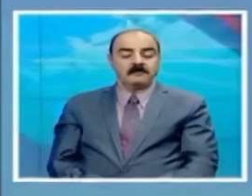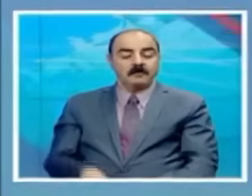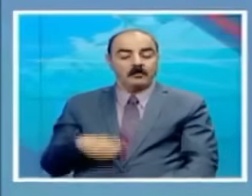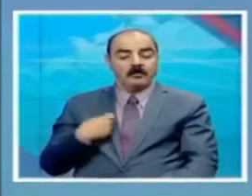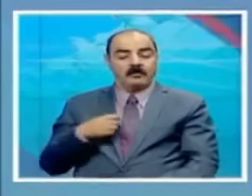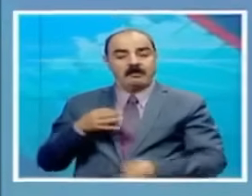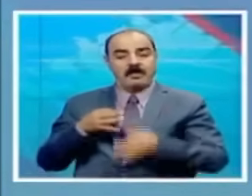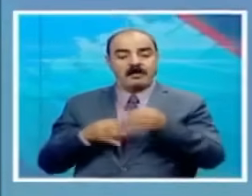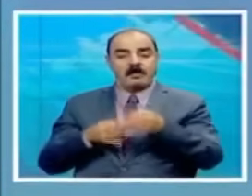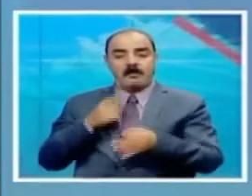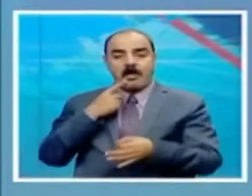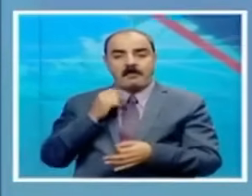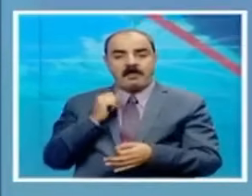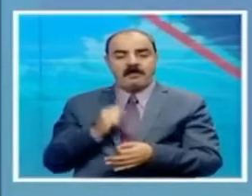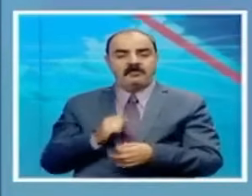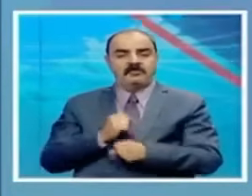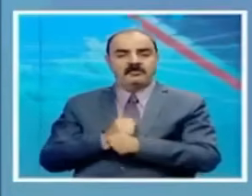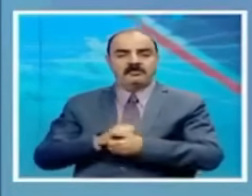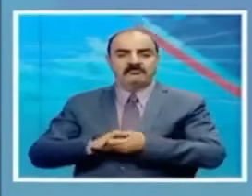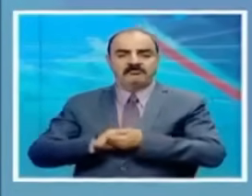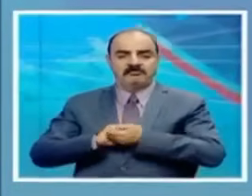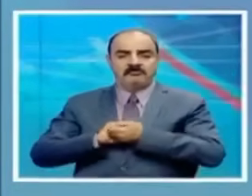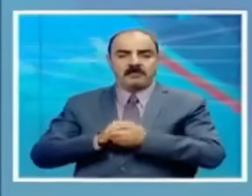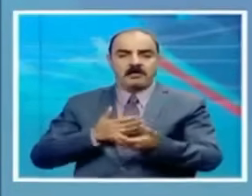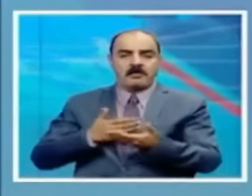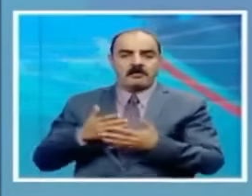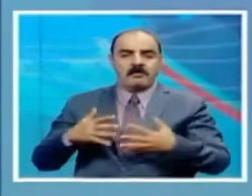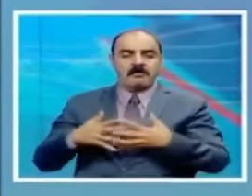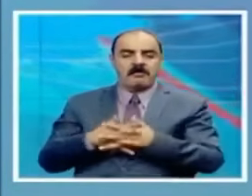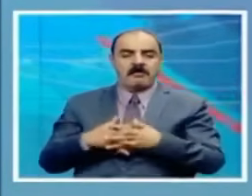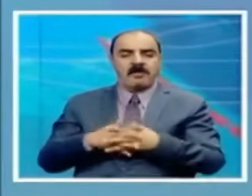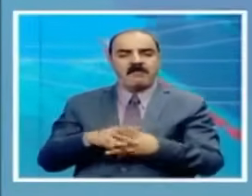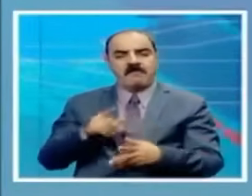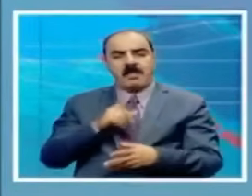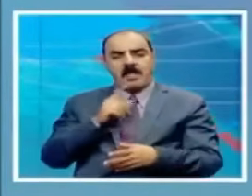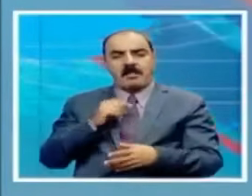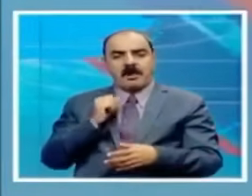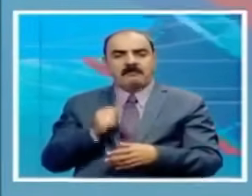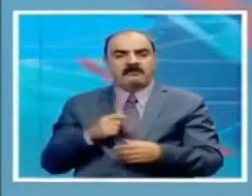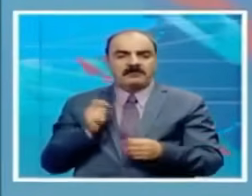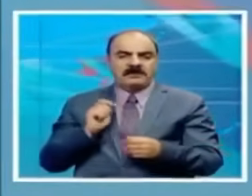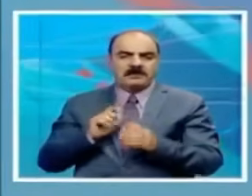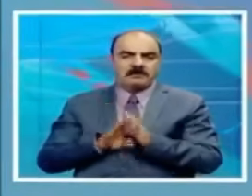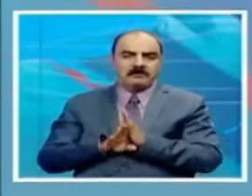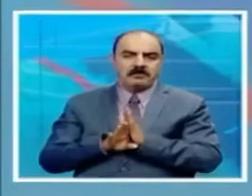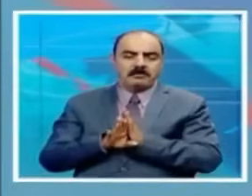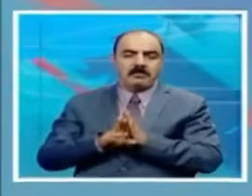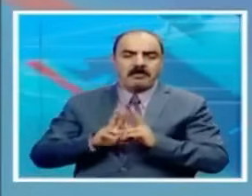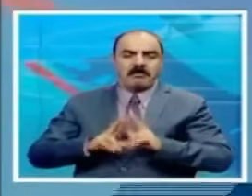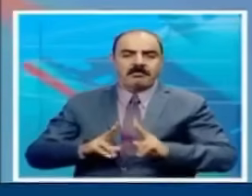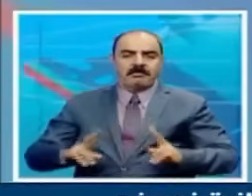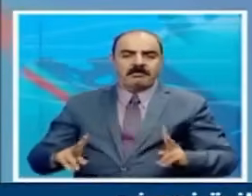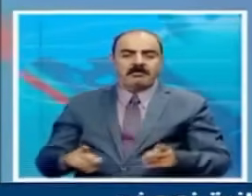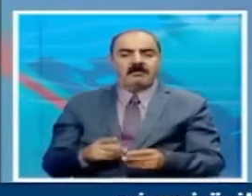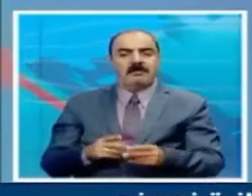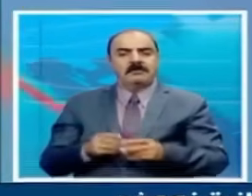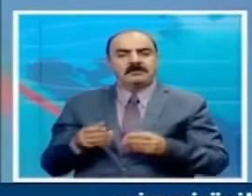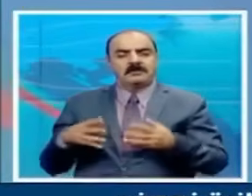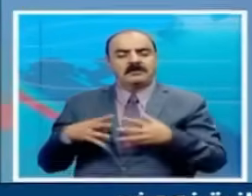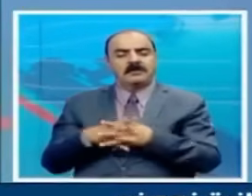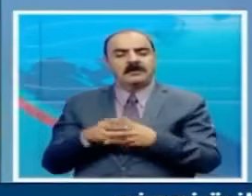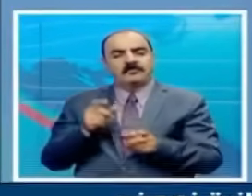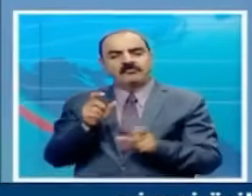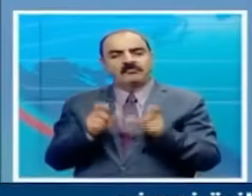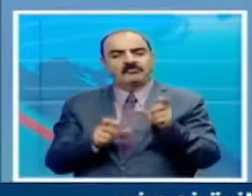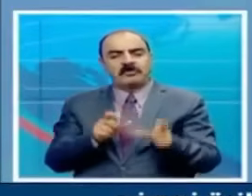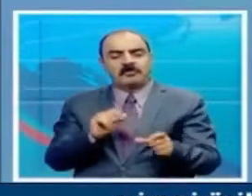أكد وزير المالية محمد معيط الحرص على تعميق أوجه التعاون مع الشركاء الدوليين لتعزيز جهود التنمية بشتى المجالات،